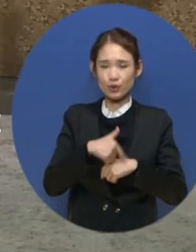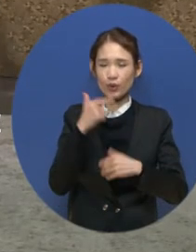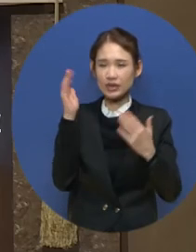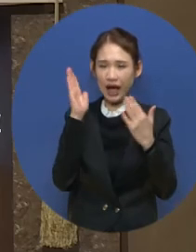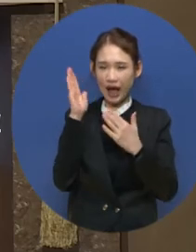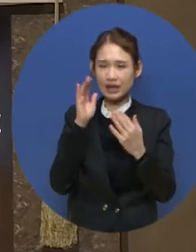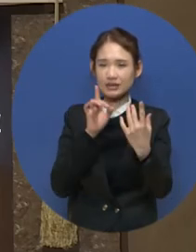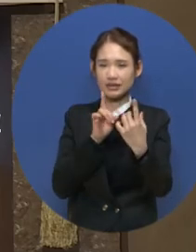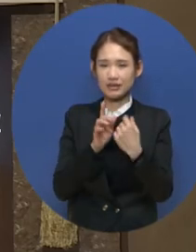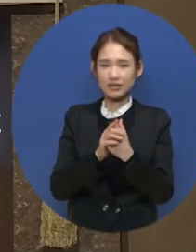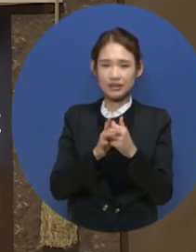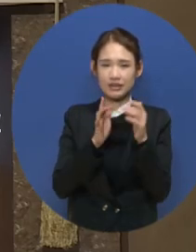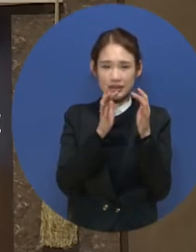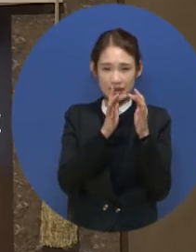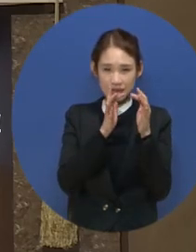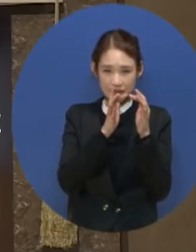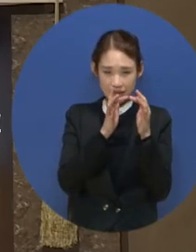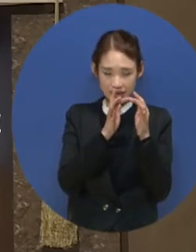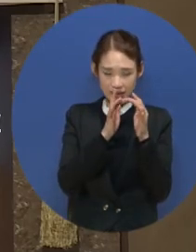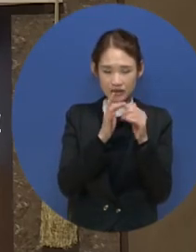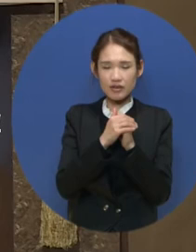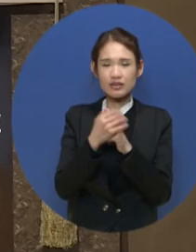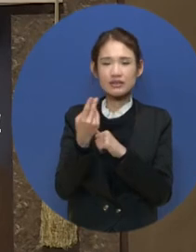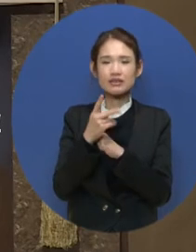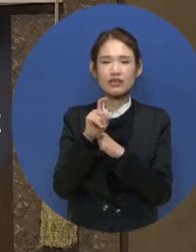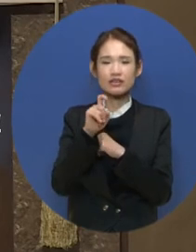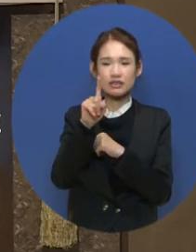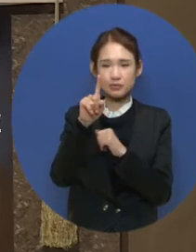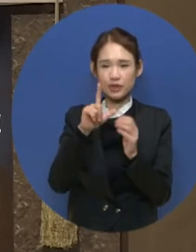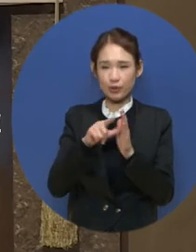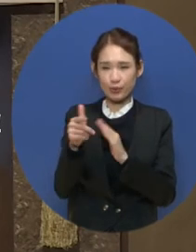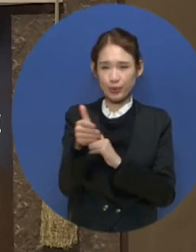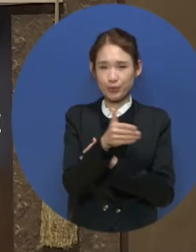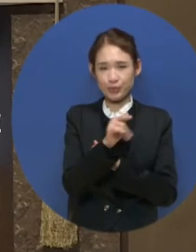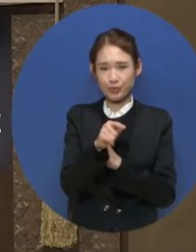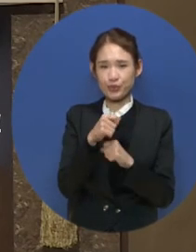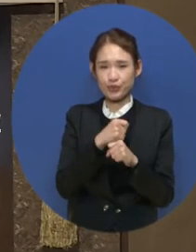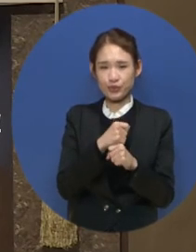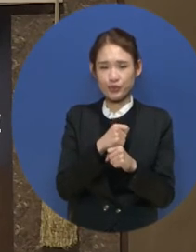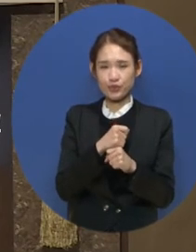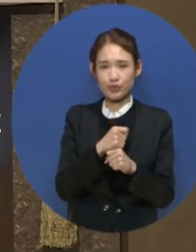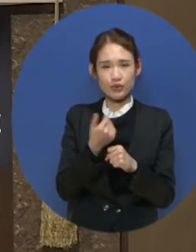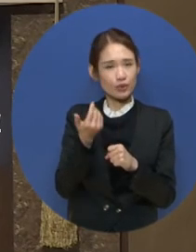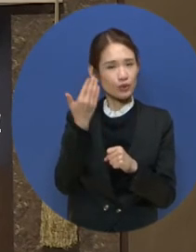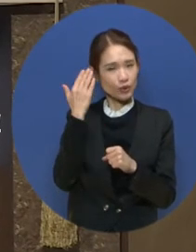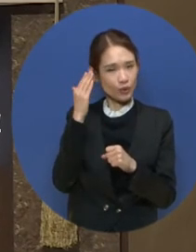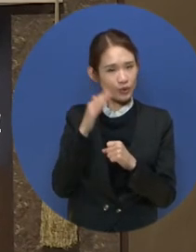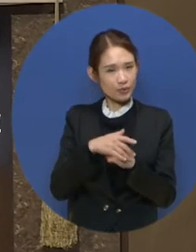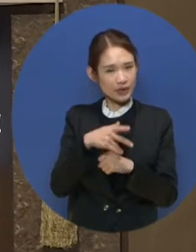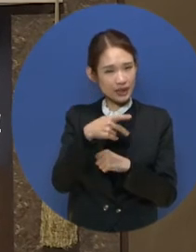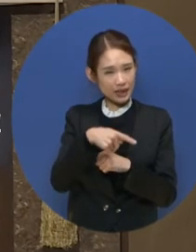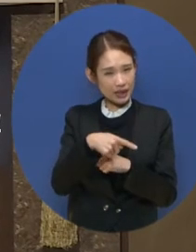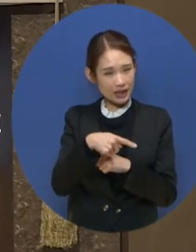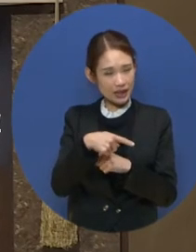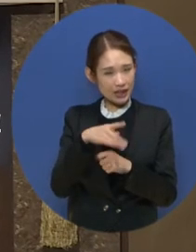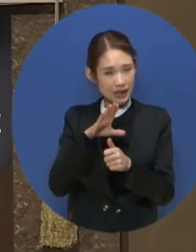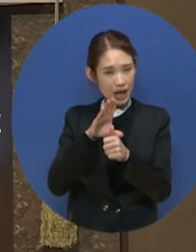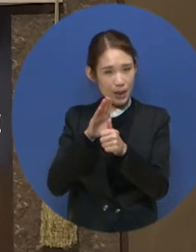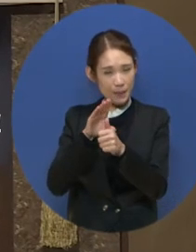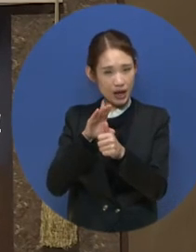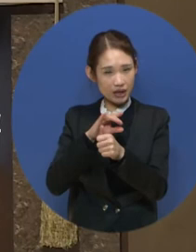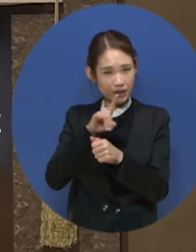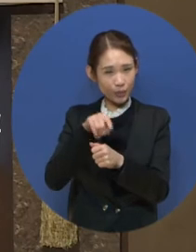이제 인터넷으로 하는데 2011년부터 이거를 이제 어떻게 보면 요즘 그 이렇게